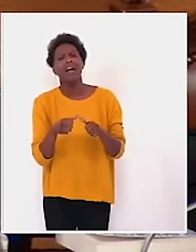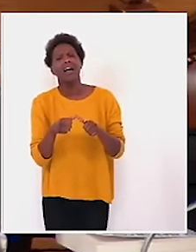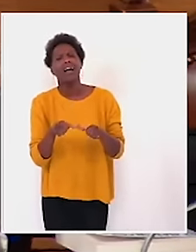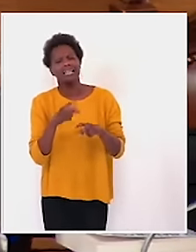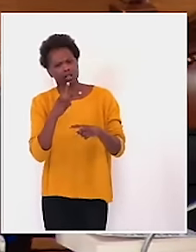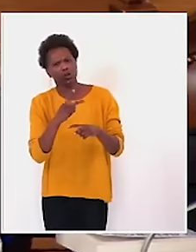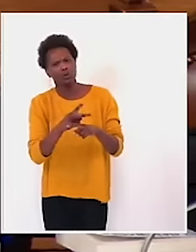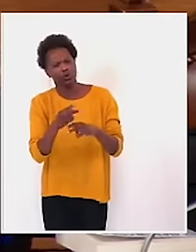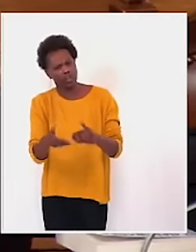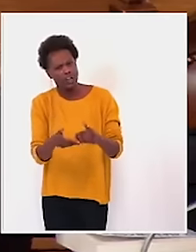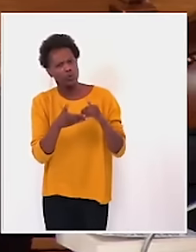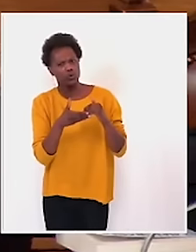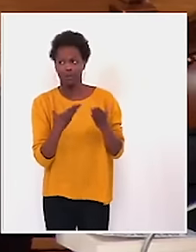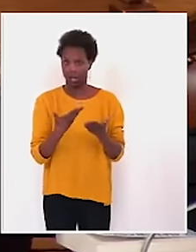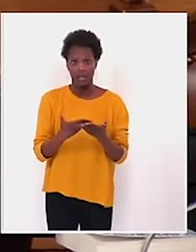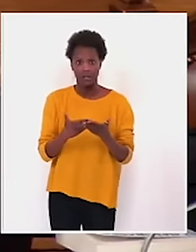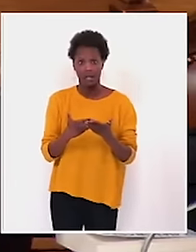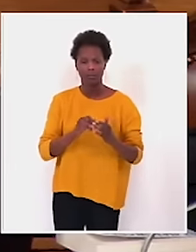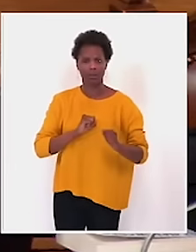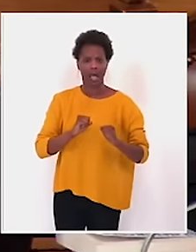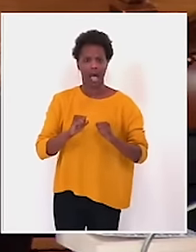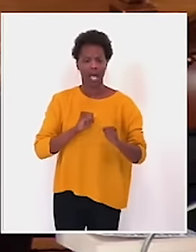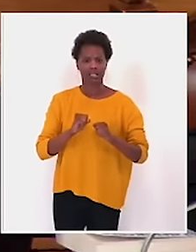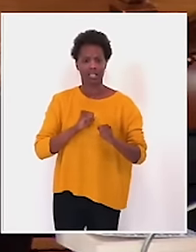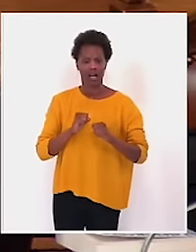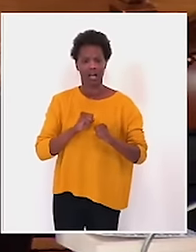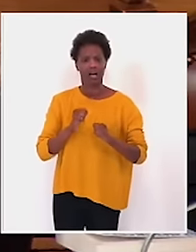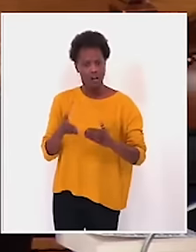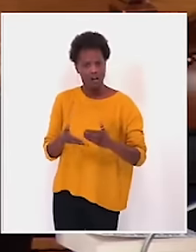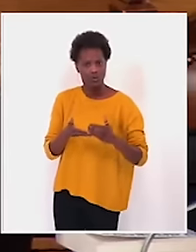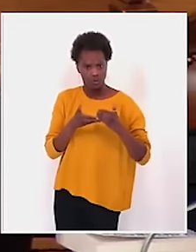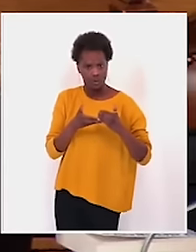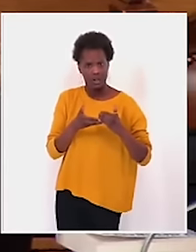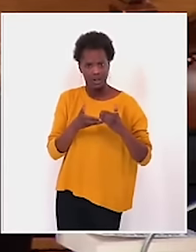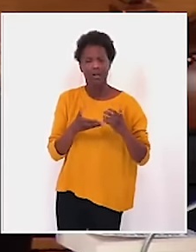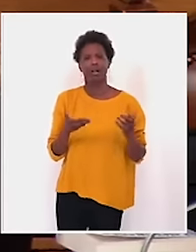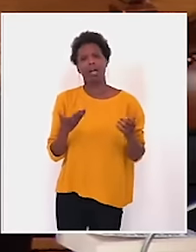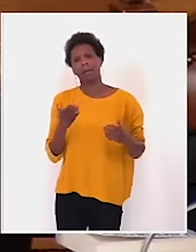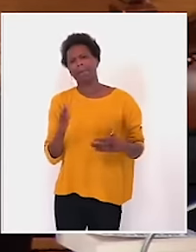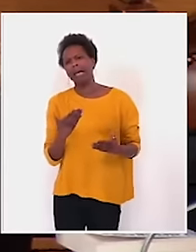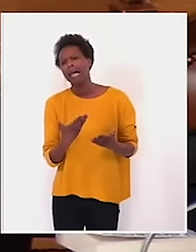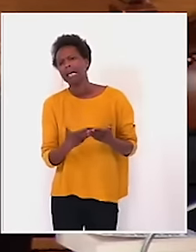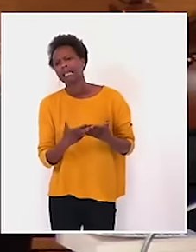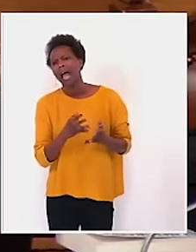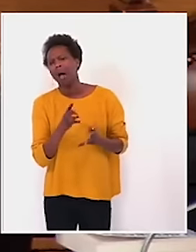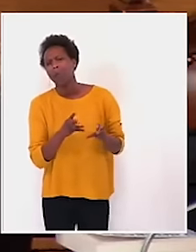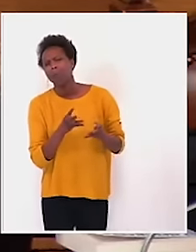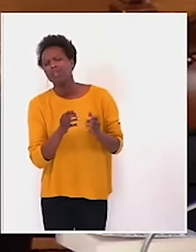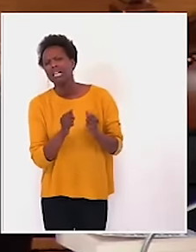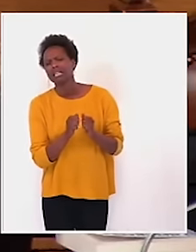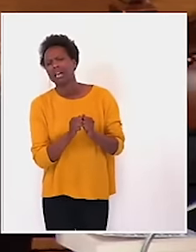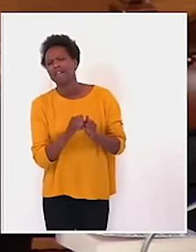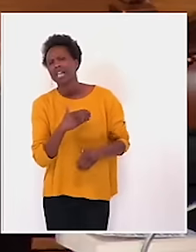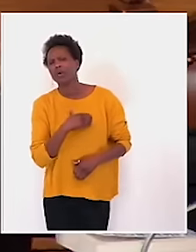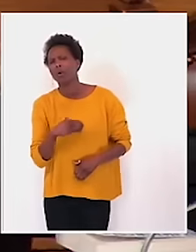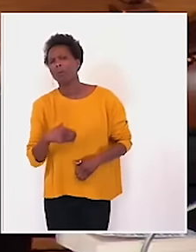est une action qu'on partage, enfin qu'on soutient de la part d'Aquitanis. Mais c'est pour dire, mais ça, j'en discuterai peut-être aussi avec Monsieur Blanc, le maire de Grand